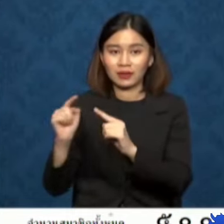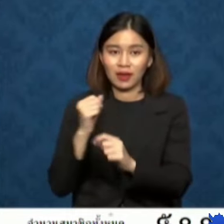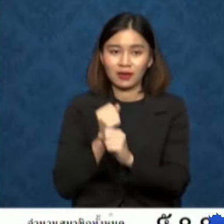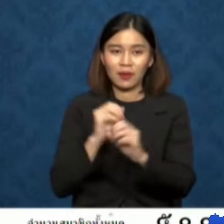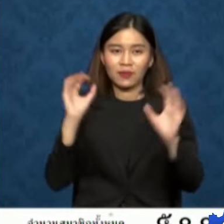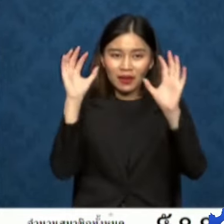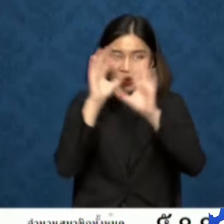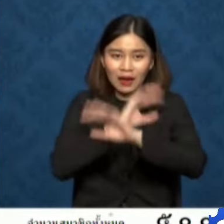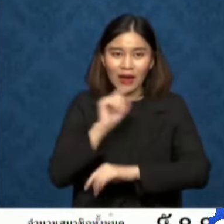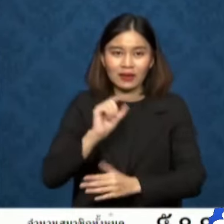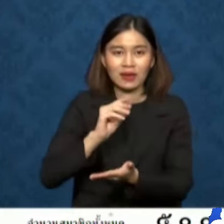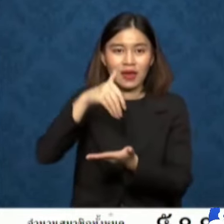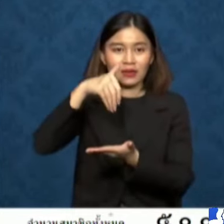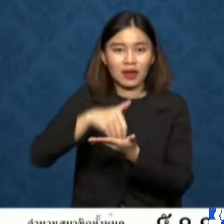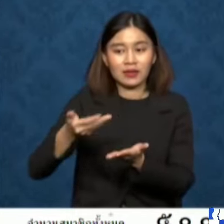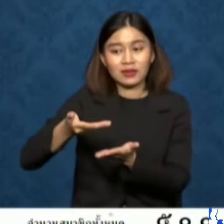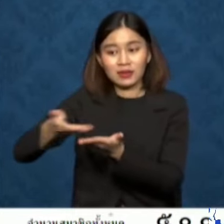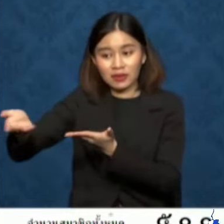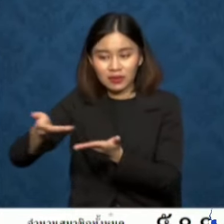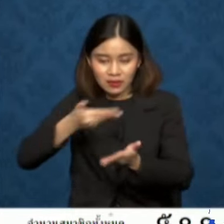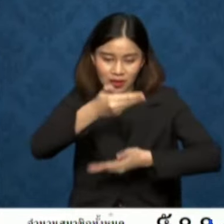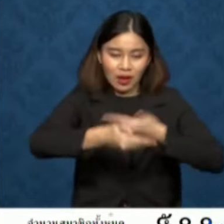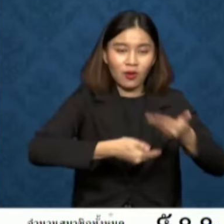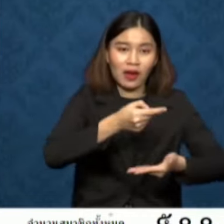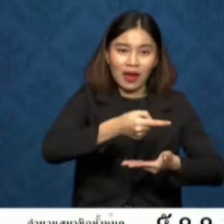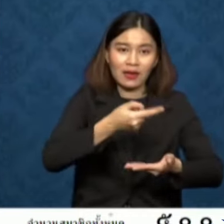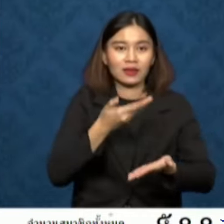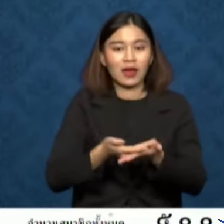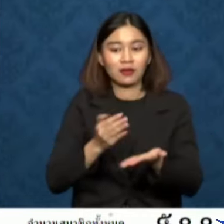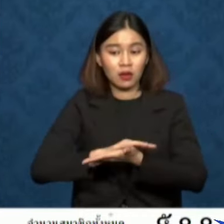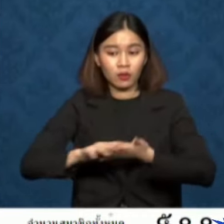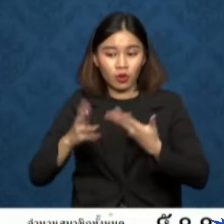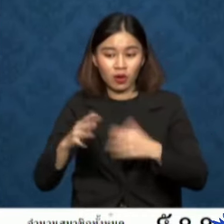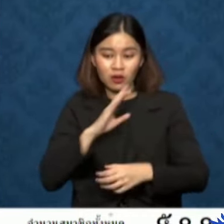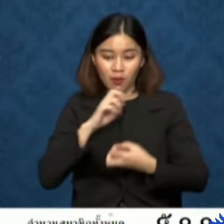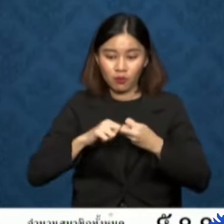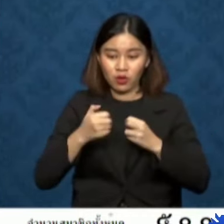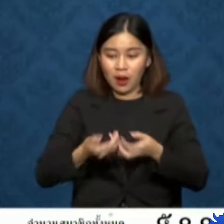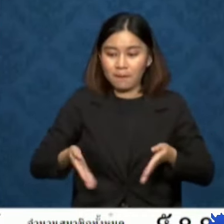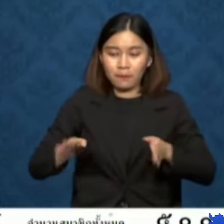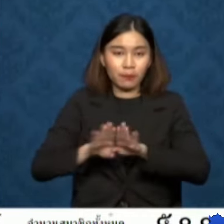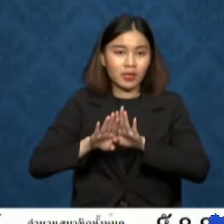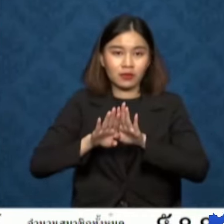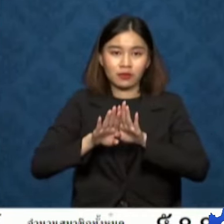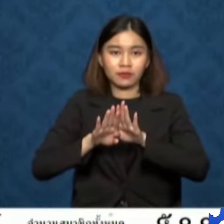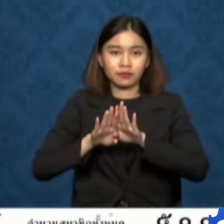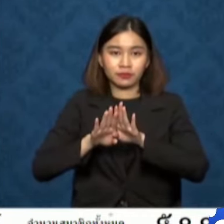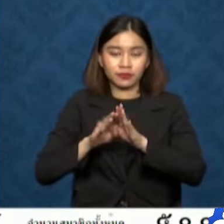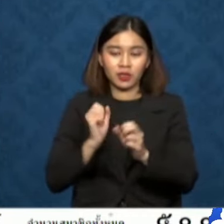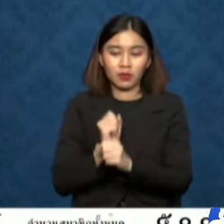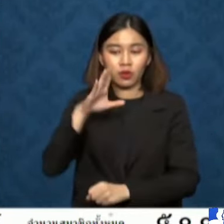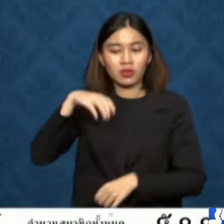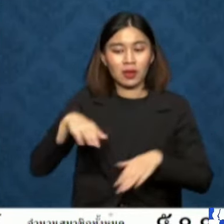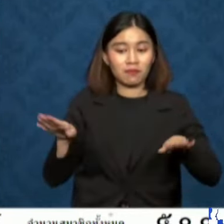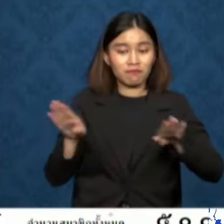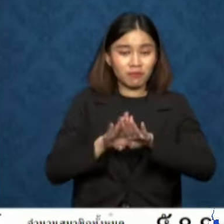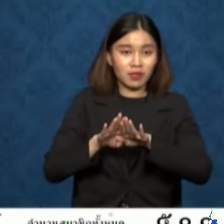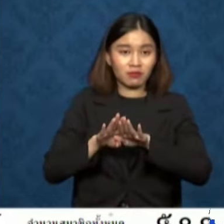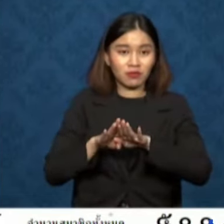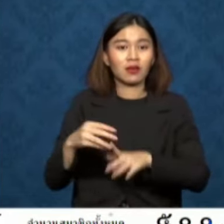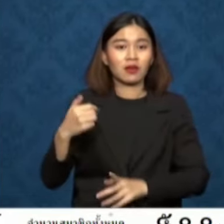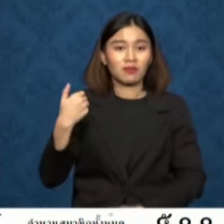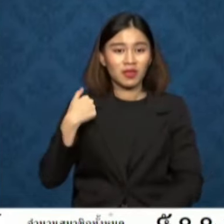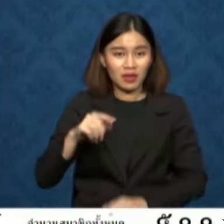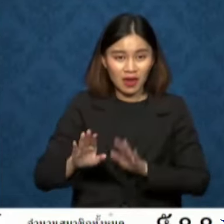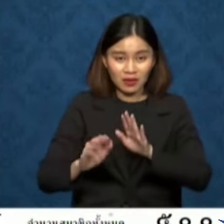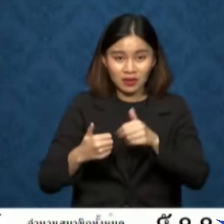ทำตัวเป็นตัวกลางแค่ซื้อมาขายไปเคลียร์เงินทอนเนี่ยพอมีปัญหาก็ปิดบริษัททิ้งบริษัทแบบนี้ยังมี